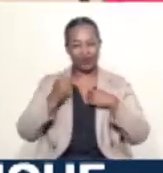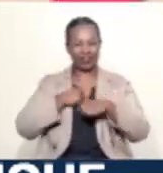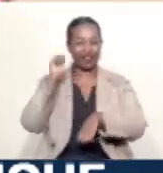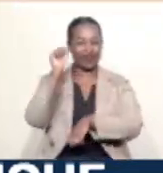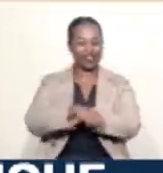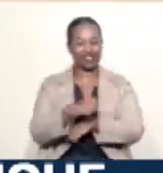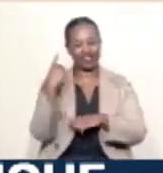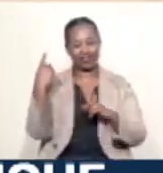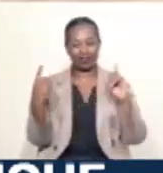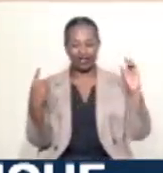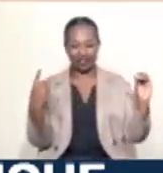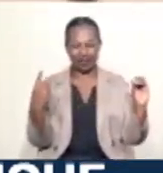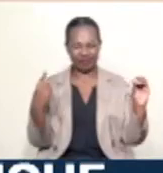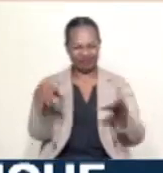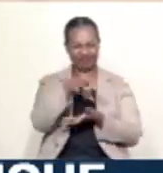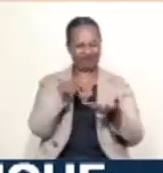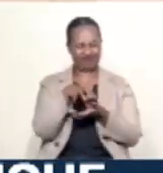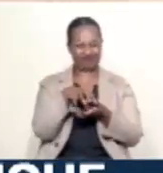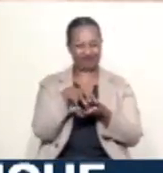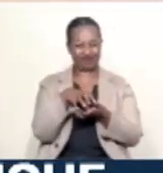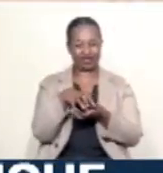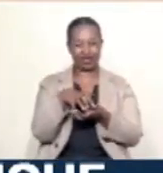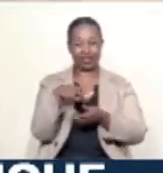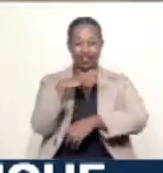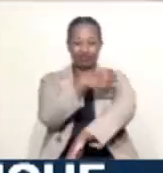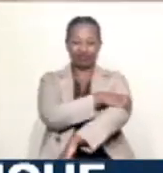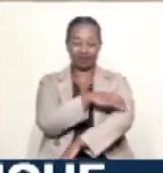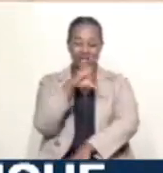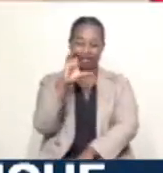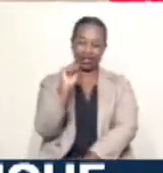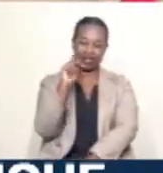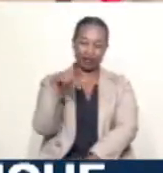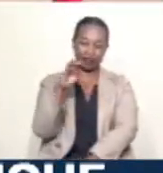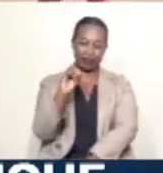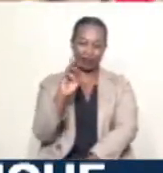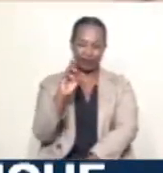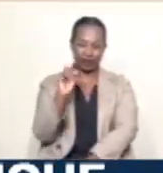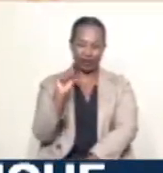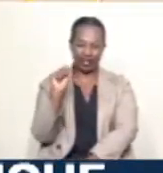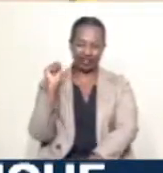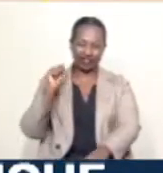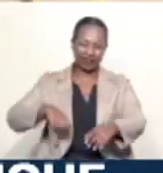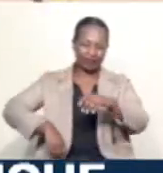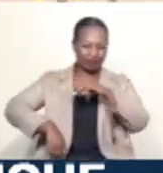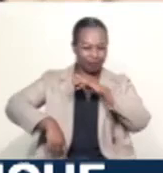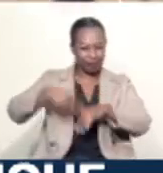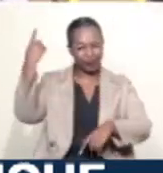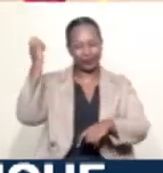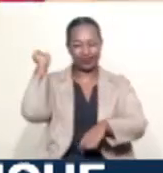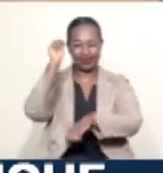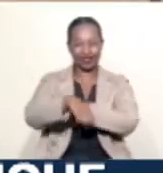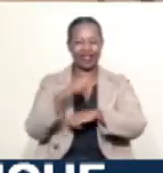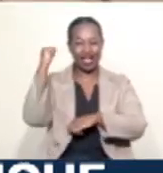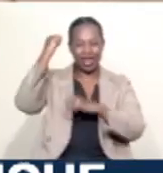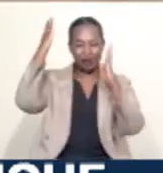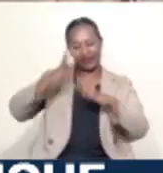igitego kimwe ku busa byabaye nk'amayobera ubwo Caporale niyo buhungiro Brace yarekuraga ishoti rikaruhukira mu izamu maze abafana